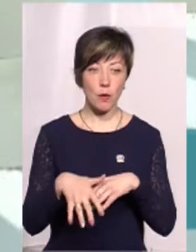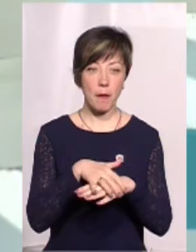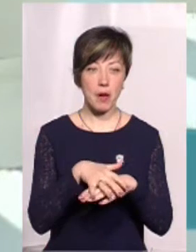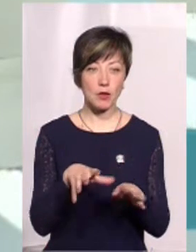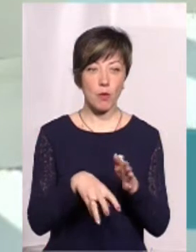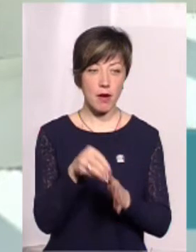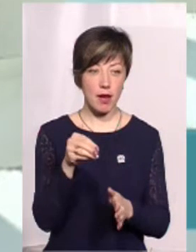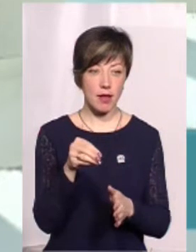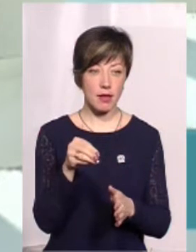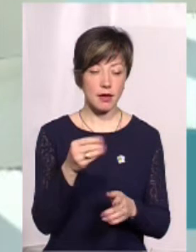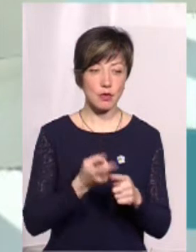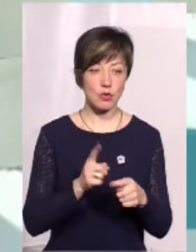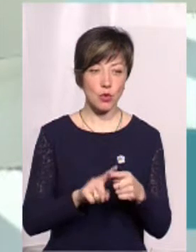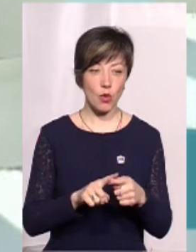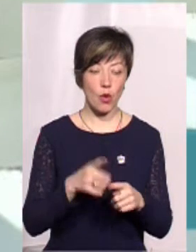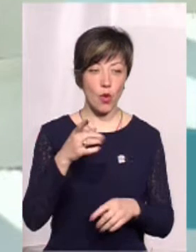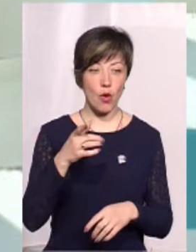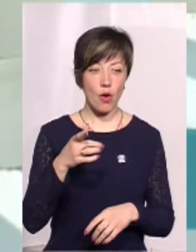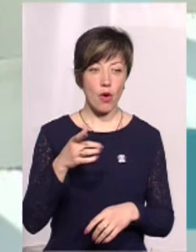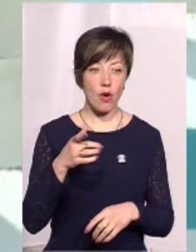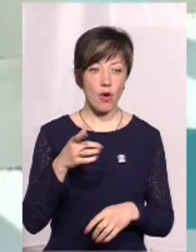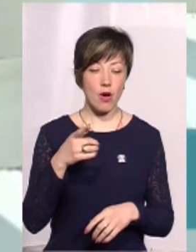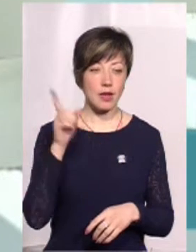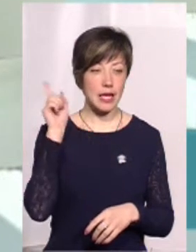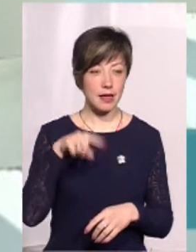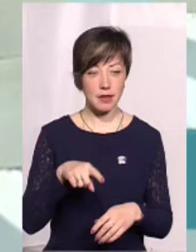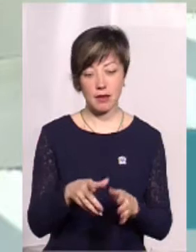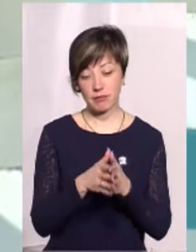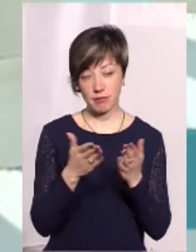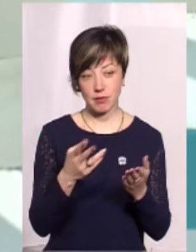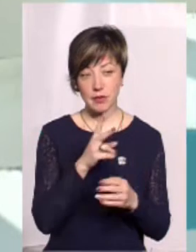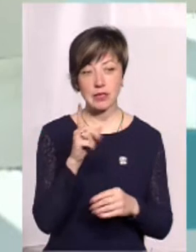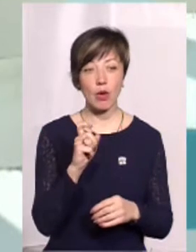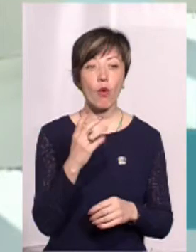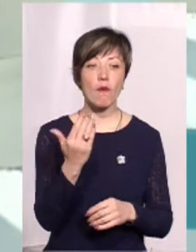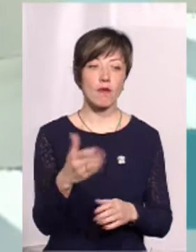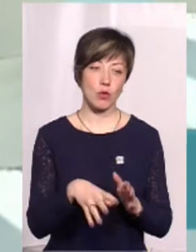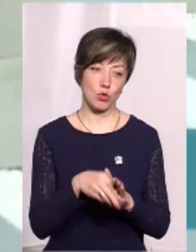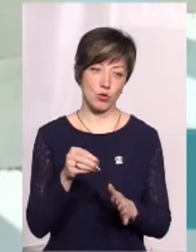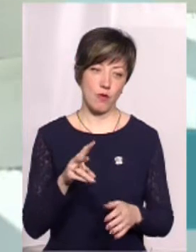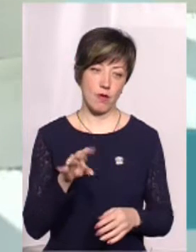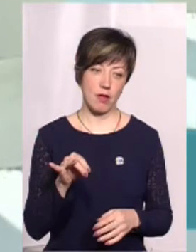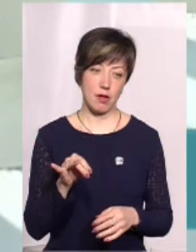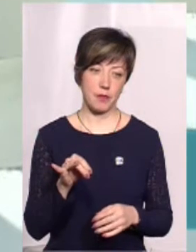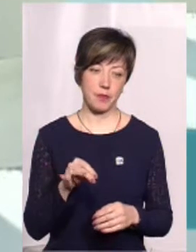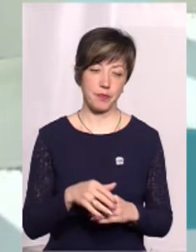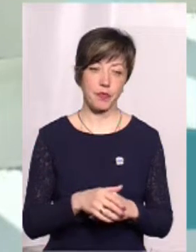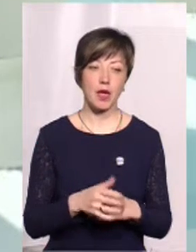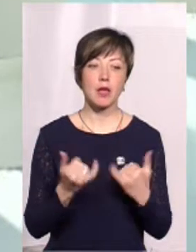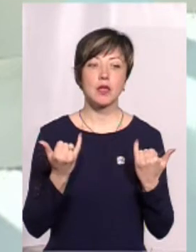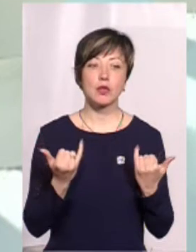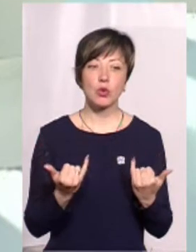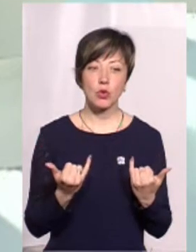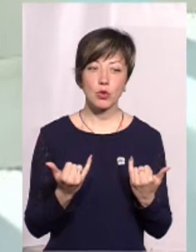маса обрала цього негідника, відкрийте і подивіться, а за кого я голосував. Тим більше,